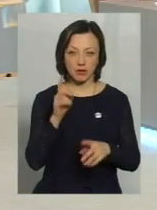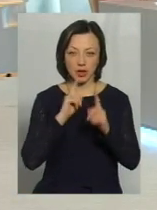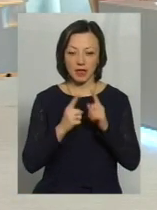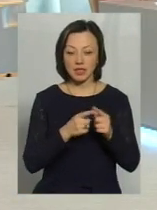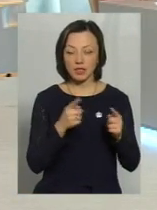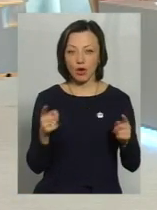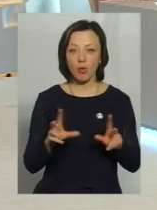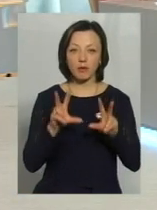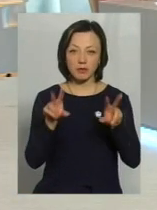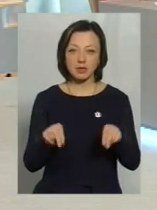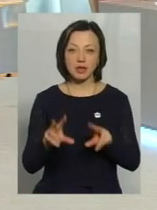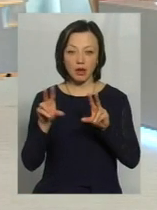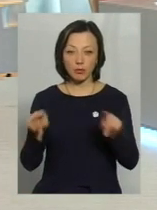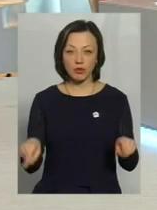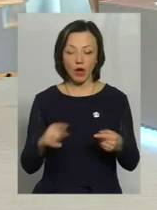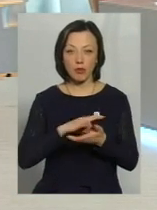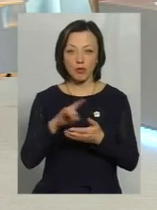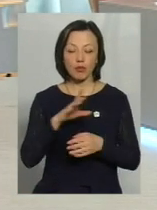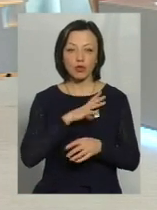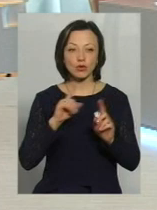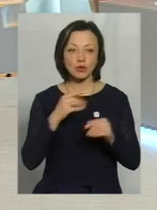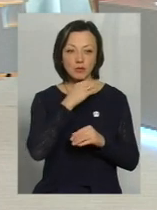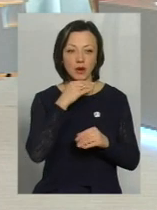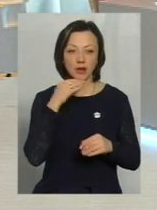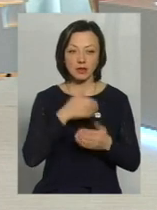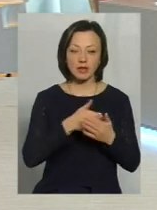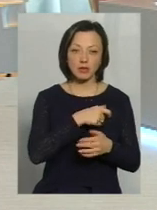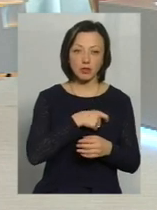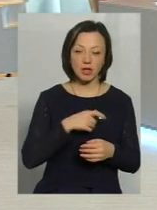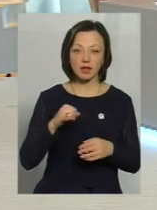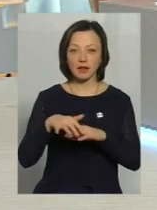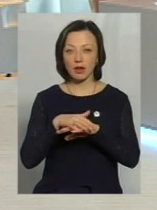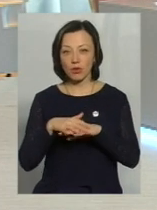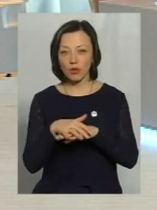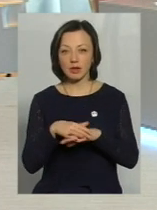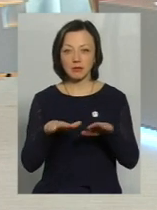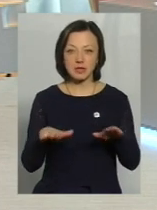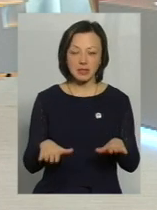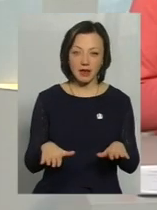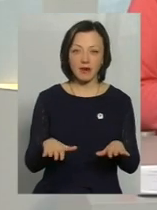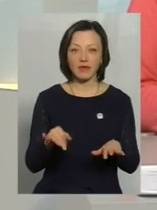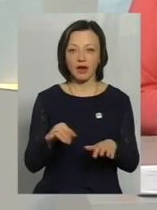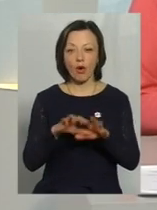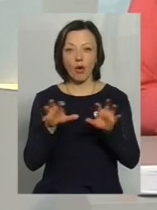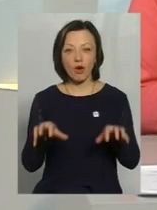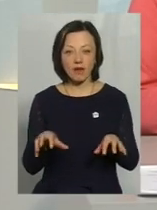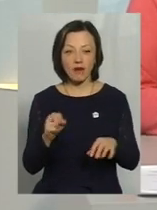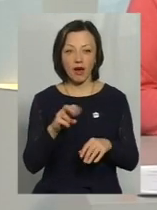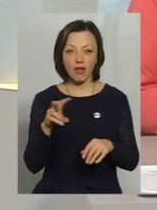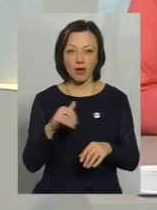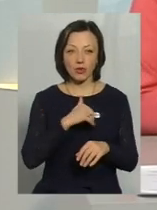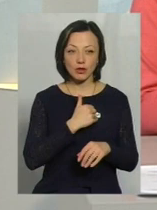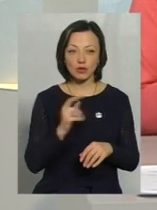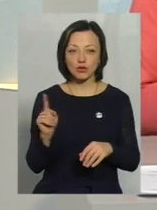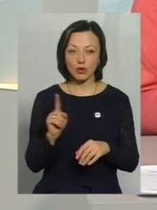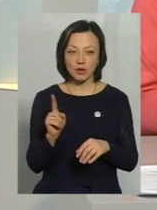час обіцянок по відновленню аеропорту було дуже багато і від депутатів, і від народних, і від місцевих, і від голів. Але хотілося б,